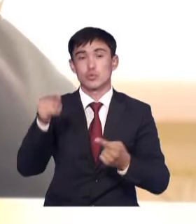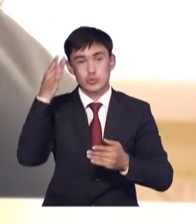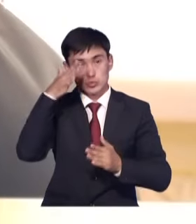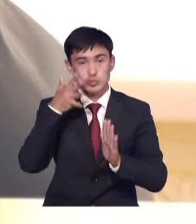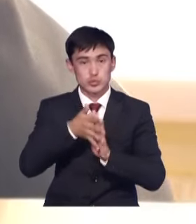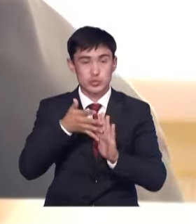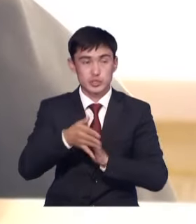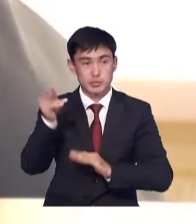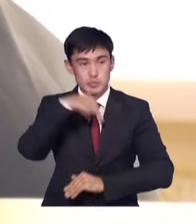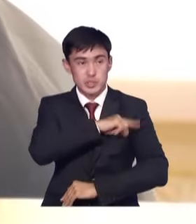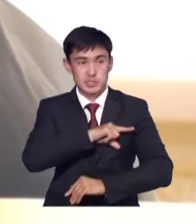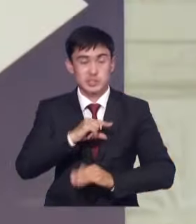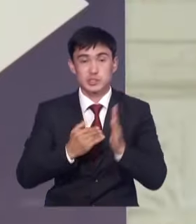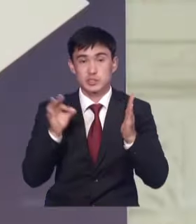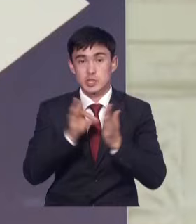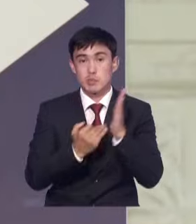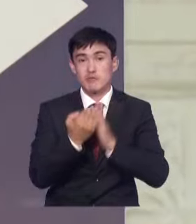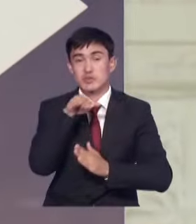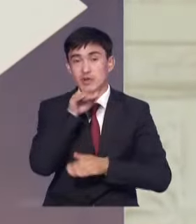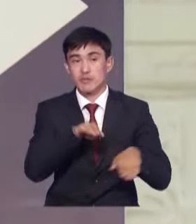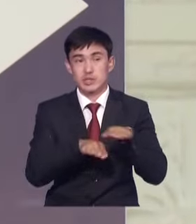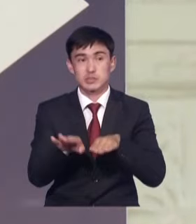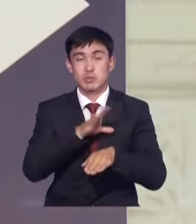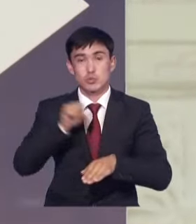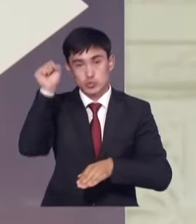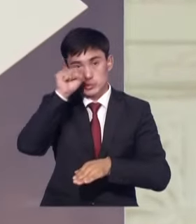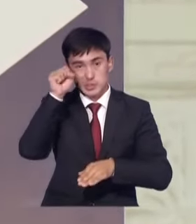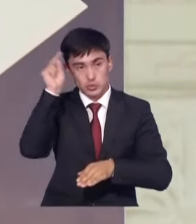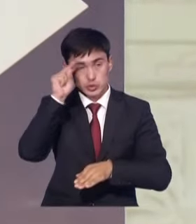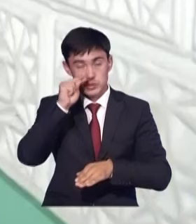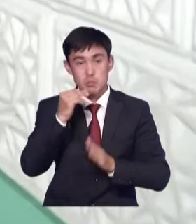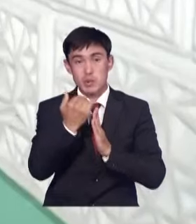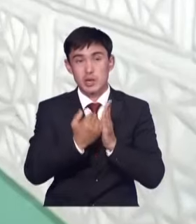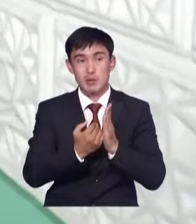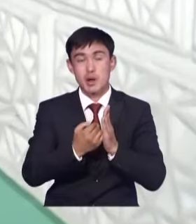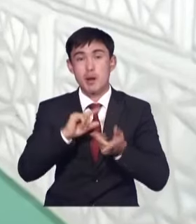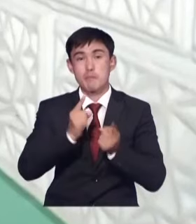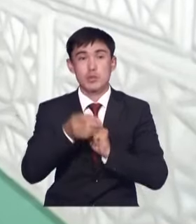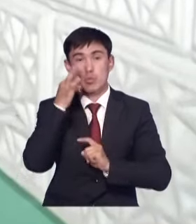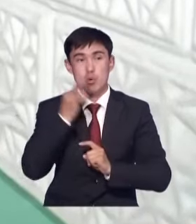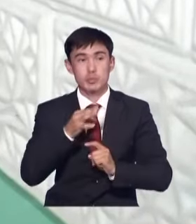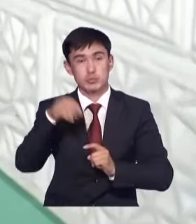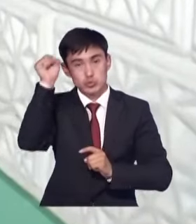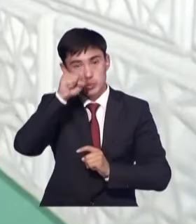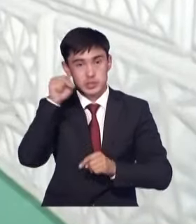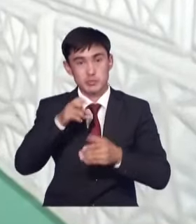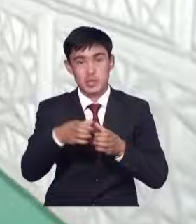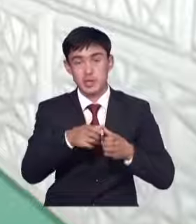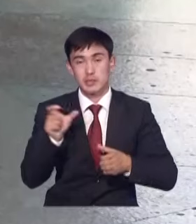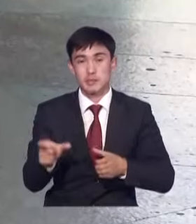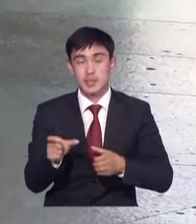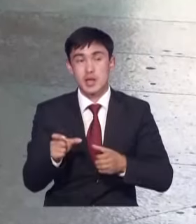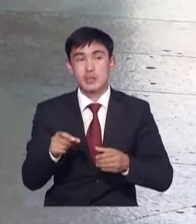сфере медицины. С целью повышения квалификации она побывала в Узбекистане в рамках программы обмена опытом с узбекскими коллегами.